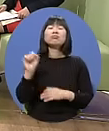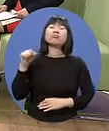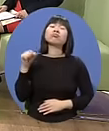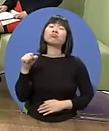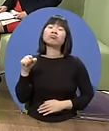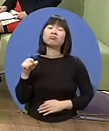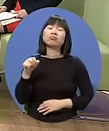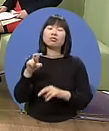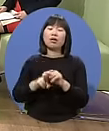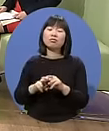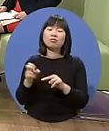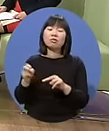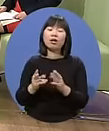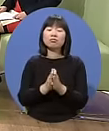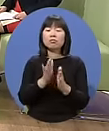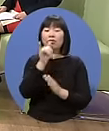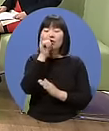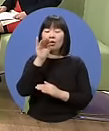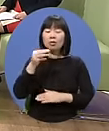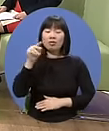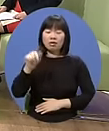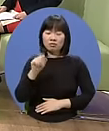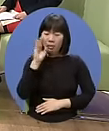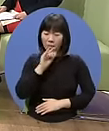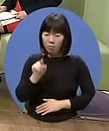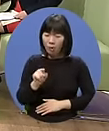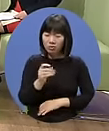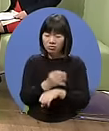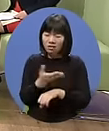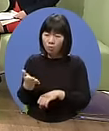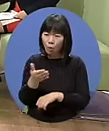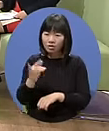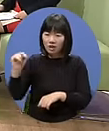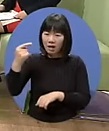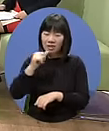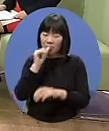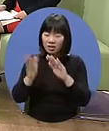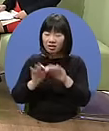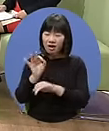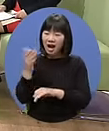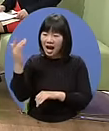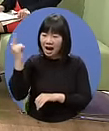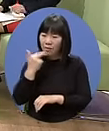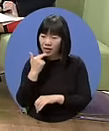하면서 주저앉아서 다시 하는데 블럭이 나쁘긴 아이고 저거 사주나 봐라 그럼 방으로 들어가는 거죠.